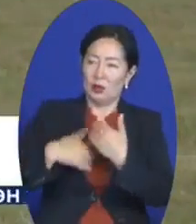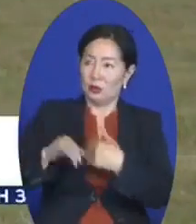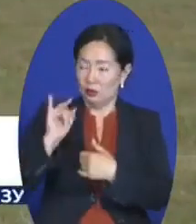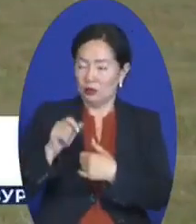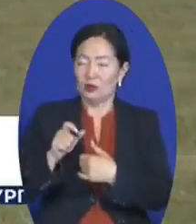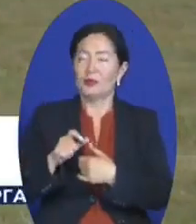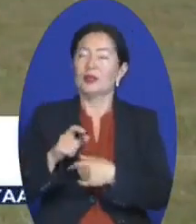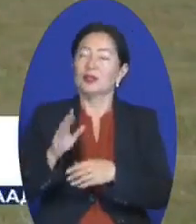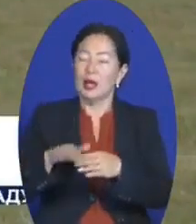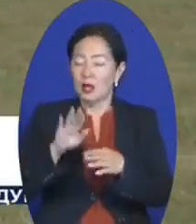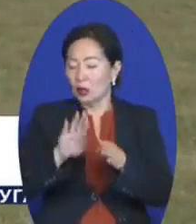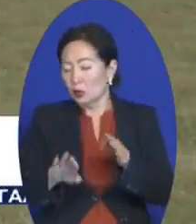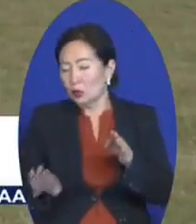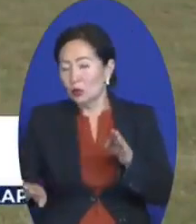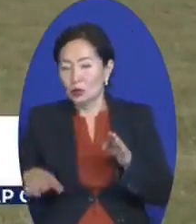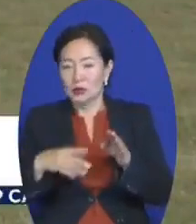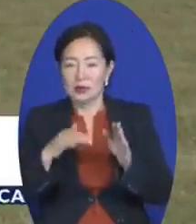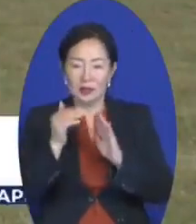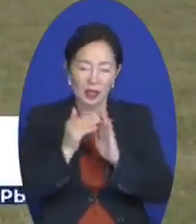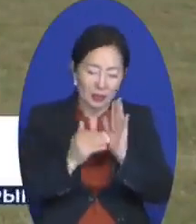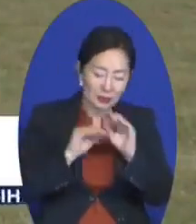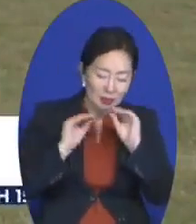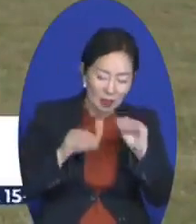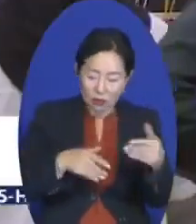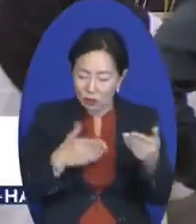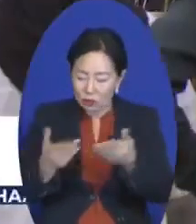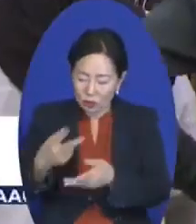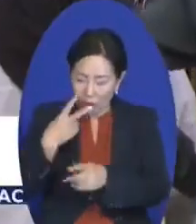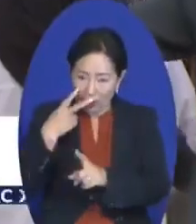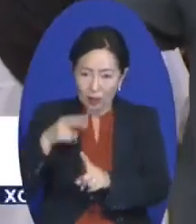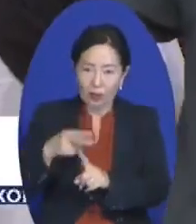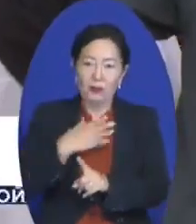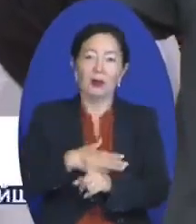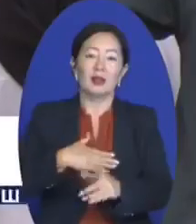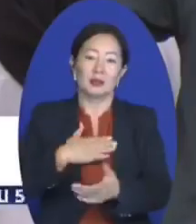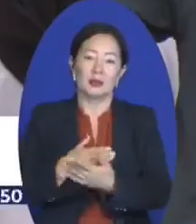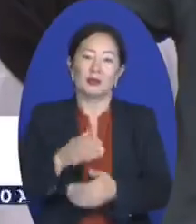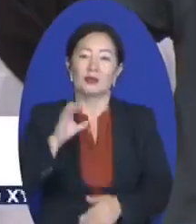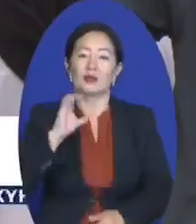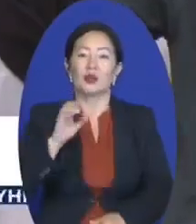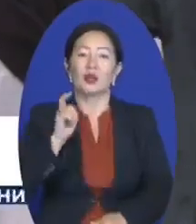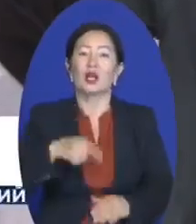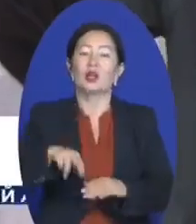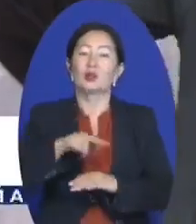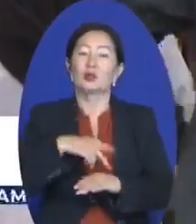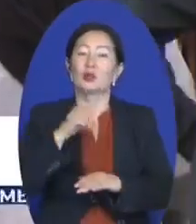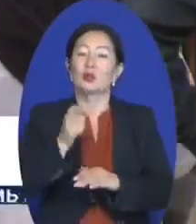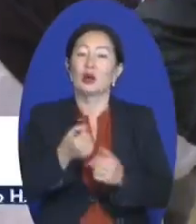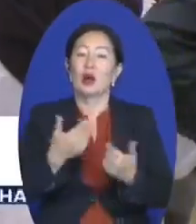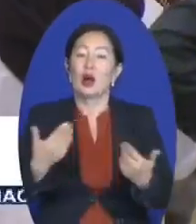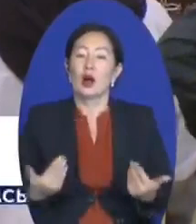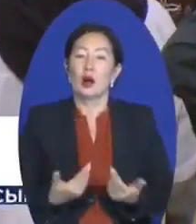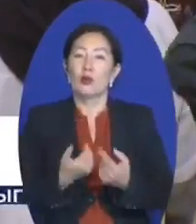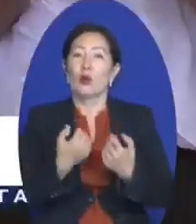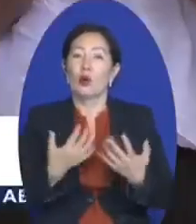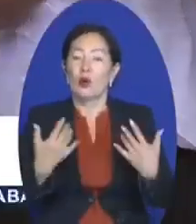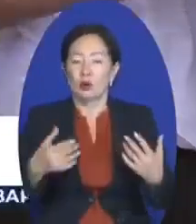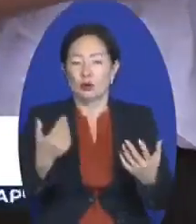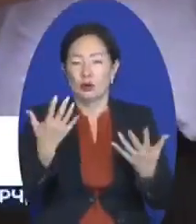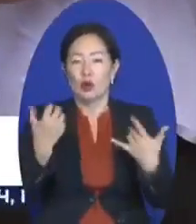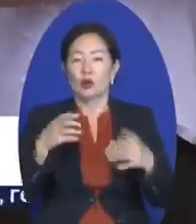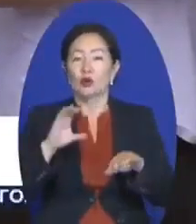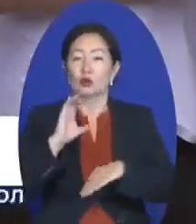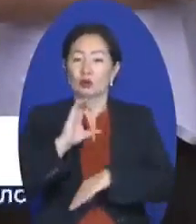Дараа дараагийнхаа дүүнертэй хүртэл ингээд зааж өгж яхад маш их баяртай. Сонгон архан дүүрэг хүн ам олонтой. Тэр хэрээрээ хамгийн олон